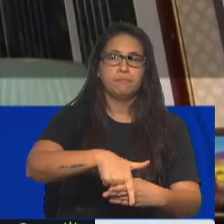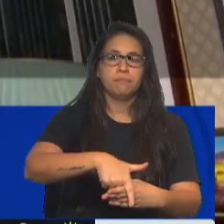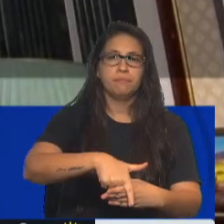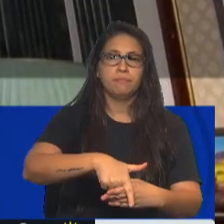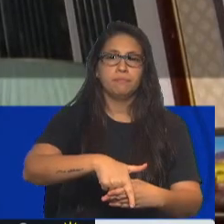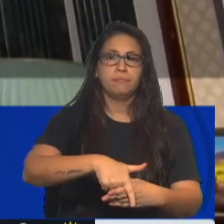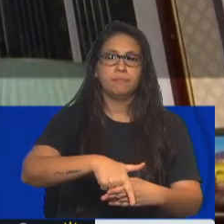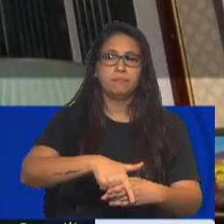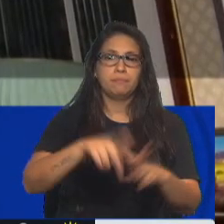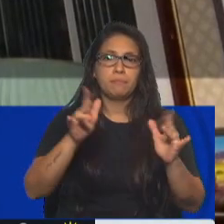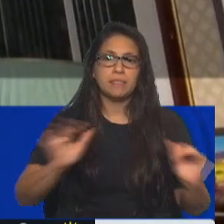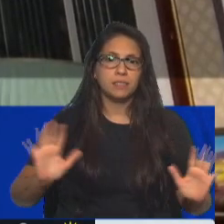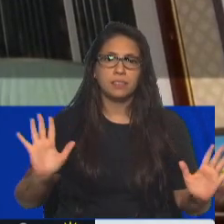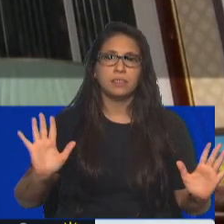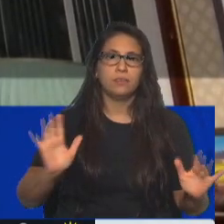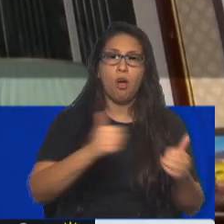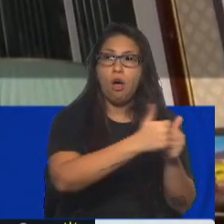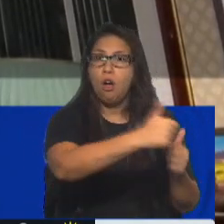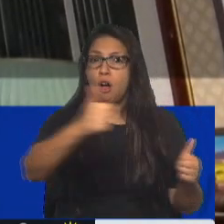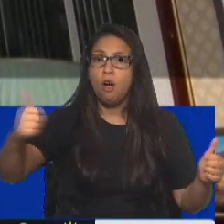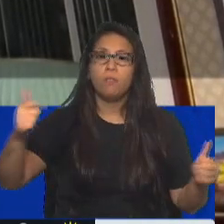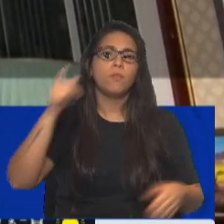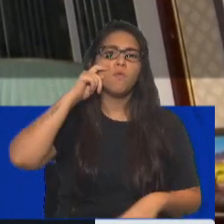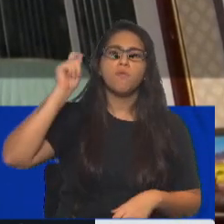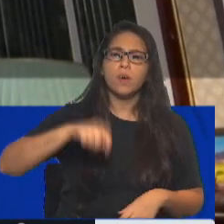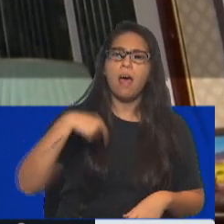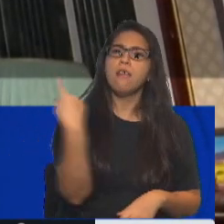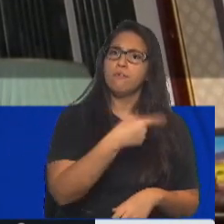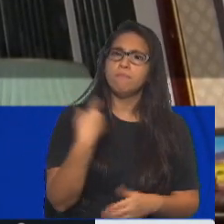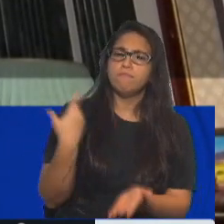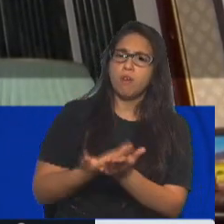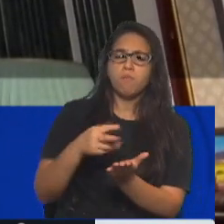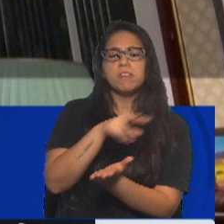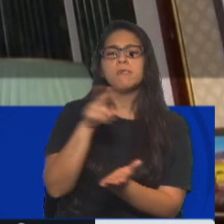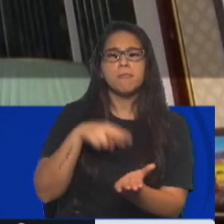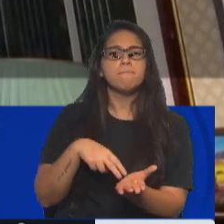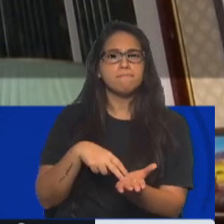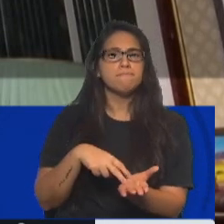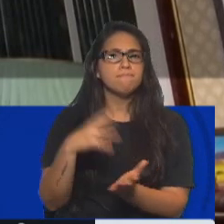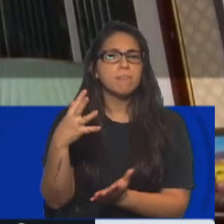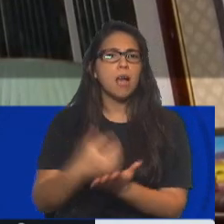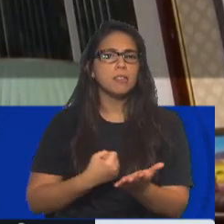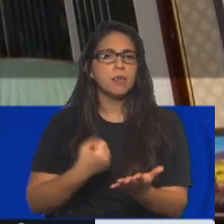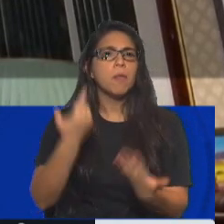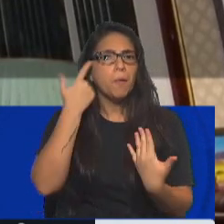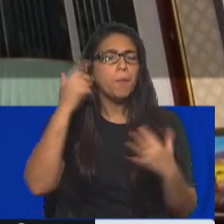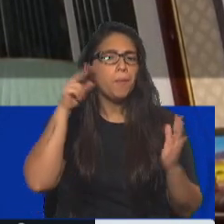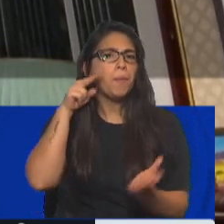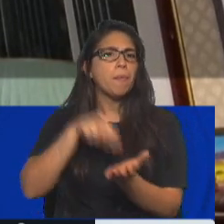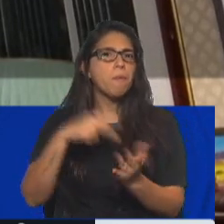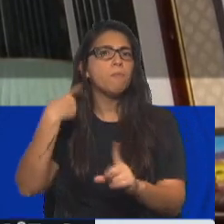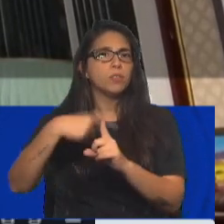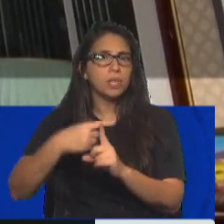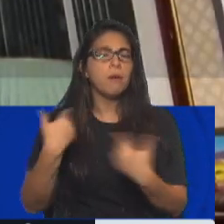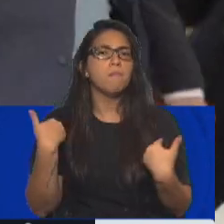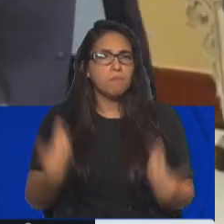Україна сприймає цю пропозицію. Ми вважаємо це позитивним. Ми готові зробити